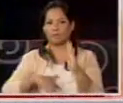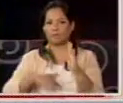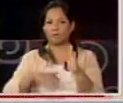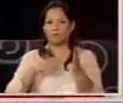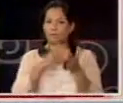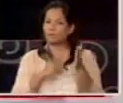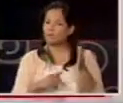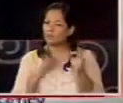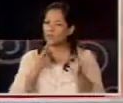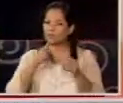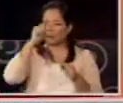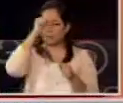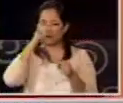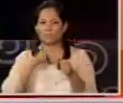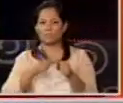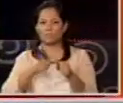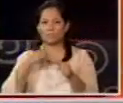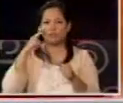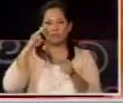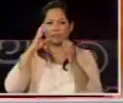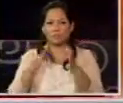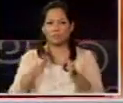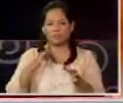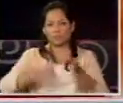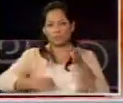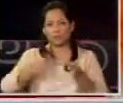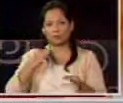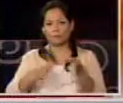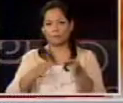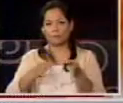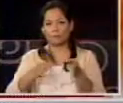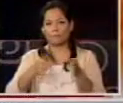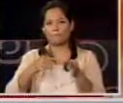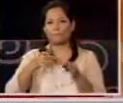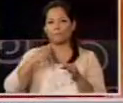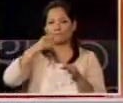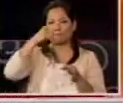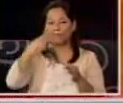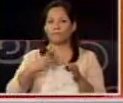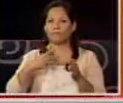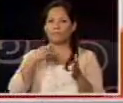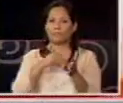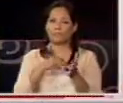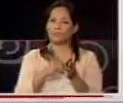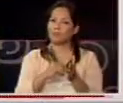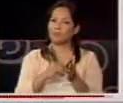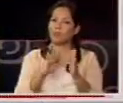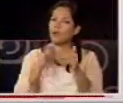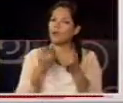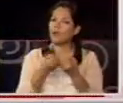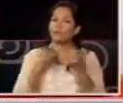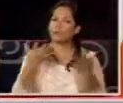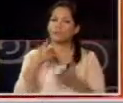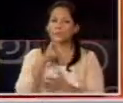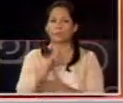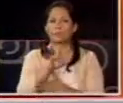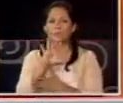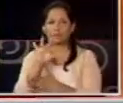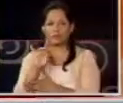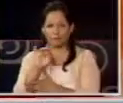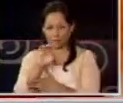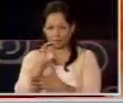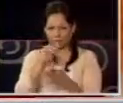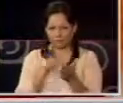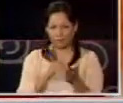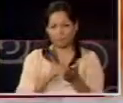yung value nung judgment was 500,000. magkano lang nabili yung shares? 28,000. So, ibig